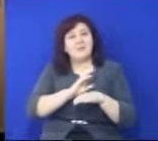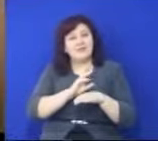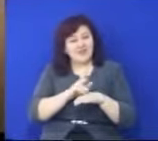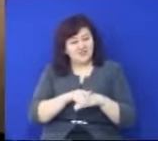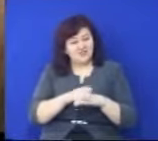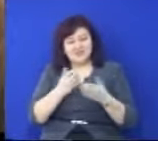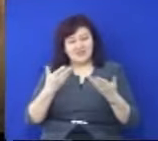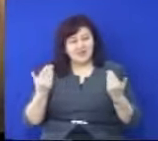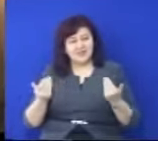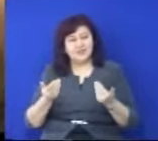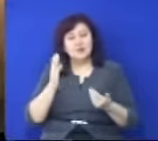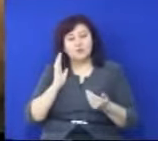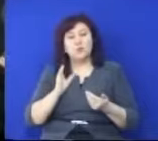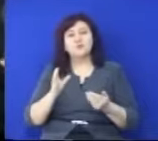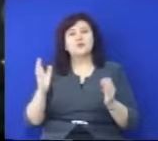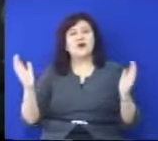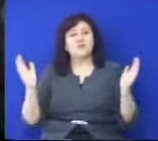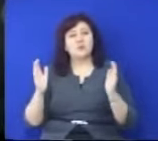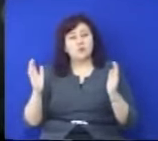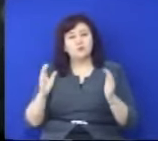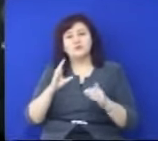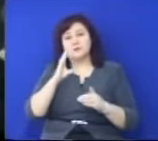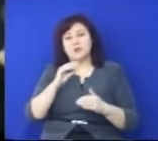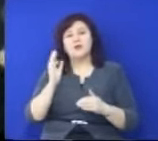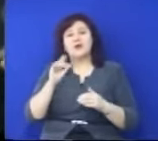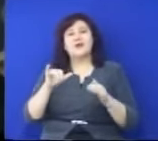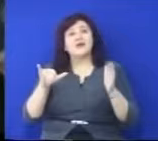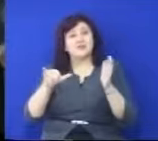салынып, автобус қатынайтын болады. Сюда подведено электричество.